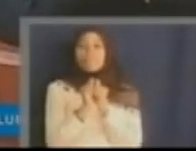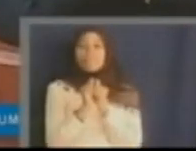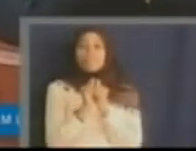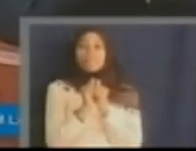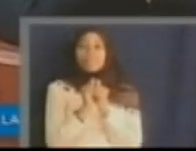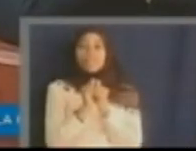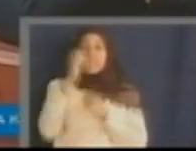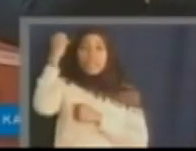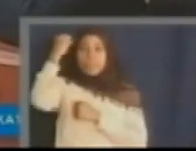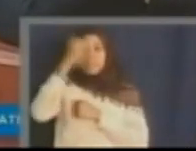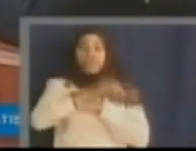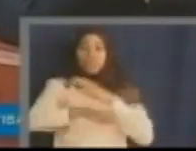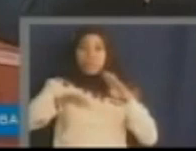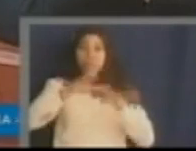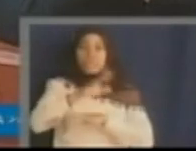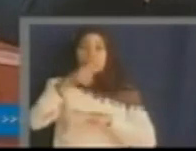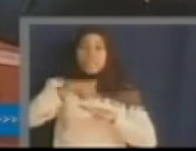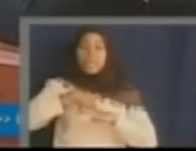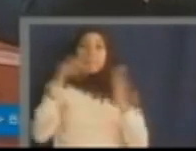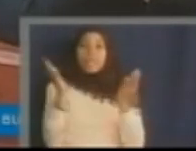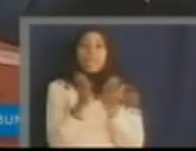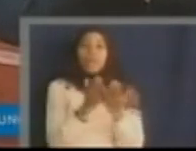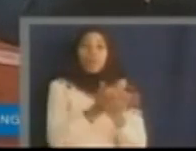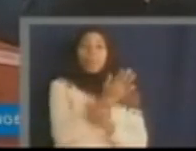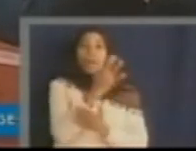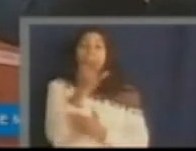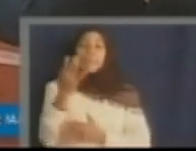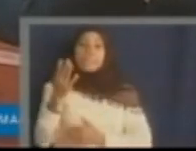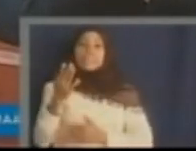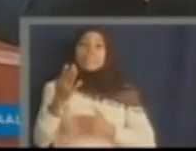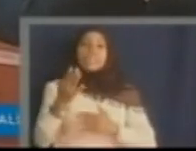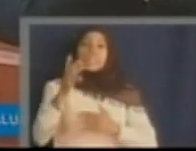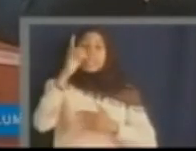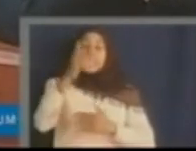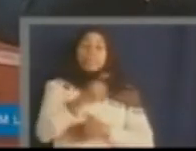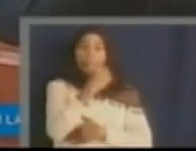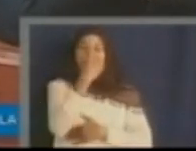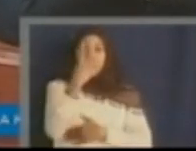Mheshimiwa mwenyekiti, na mimi naomba kamati namba 1 tukutane saa 10 ukumbi wa St. Gaspar.